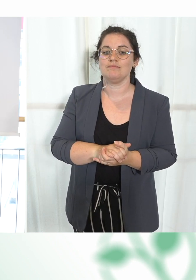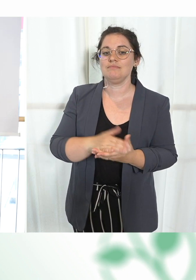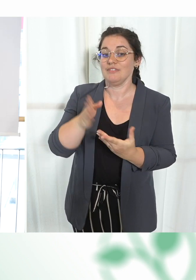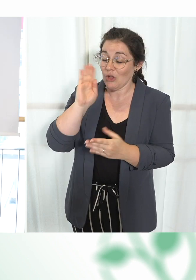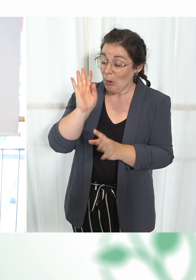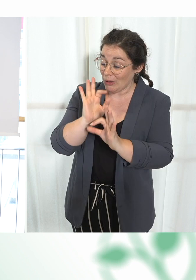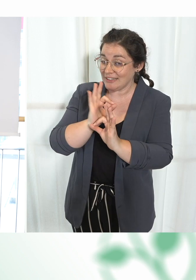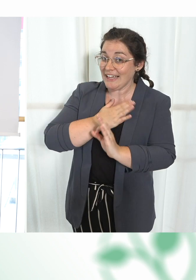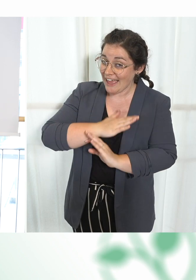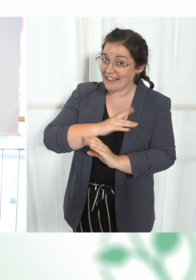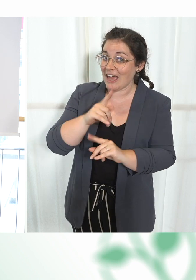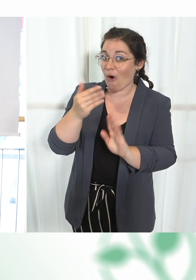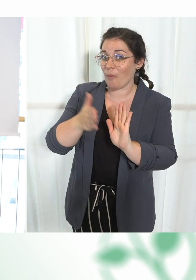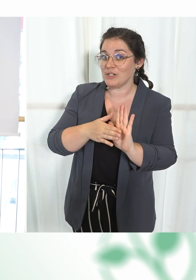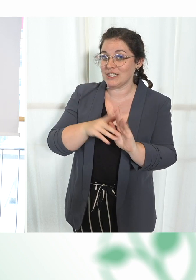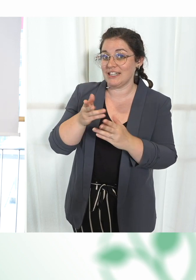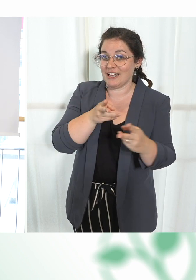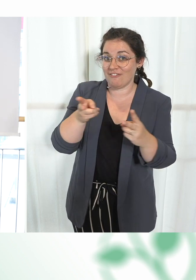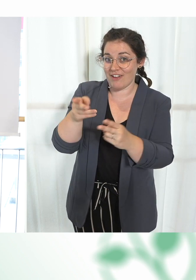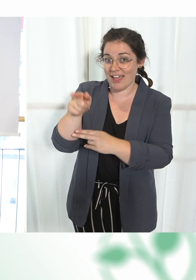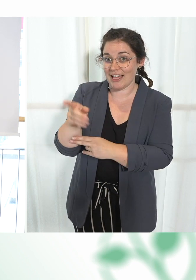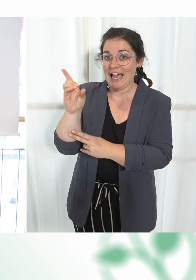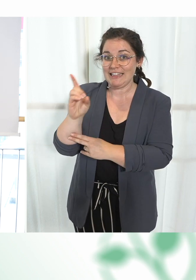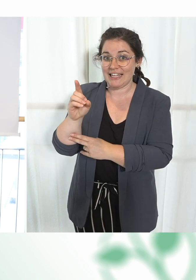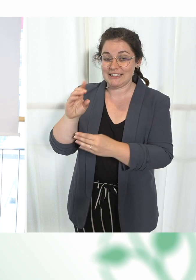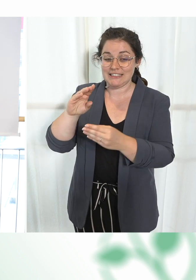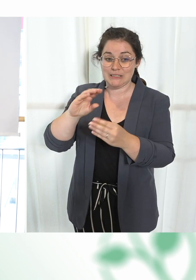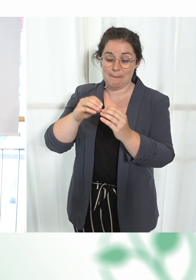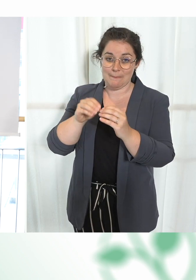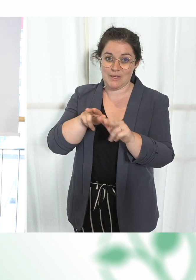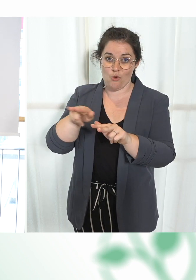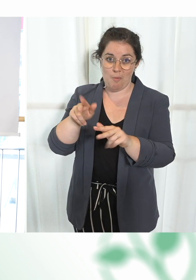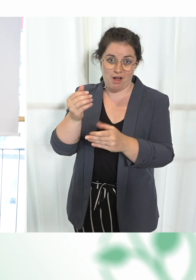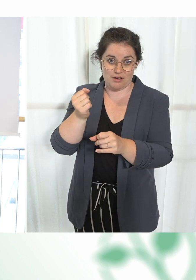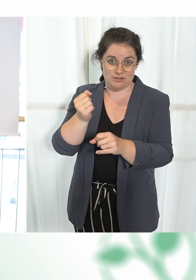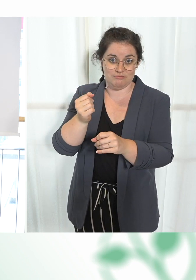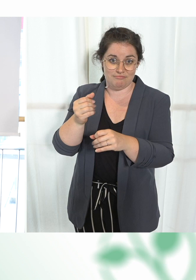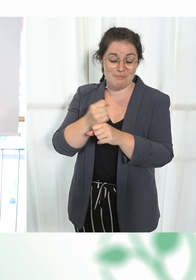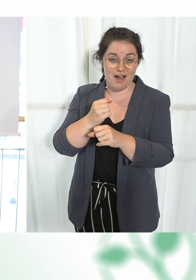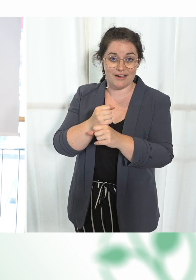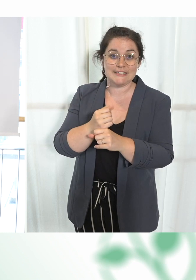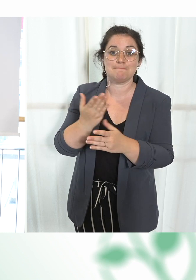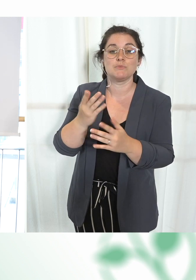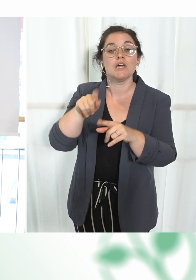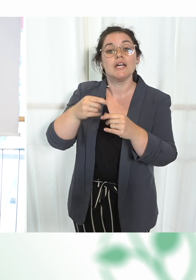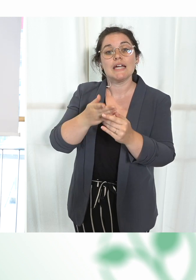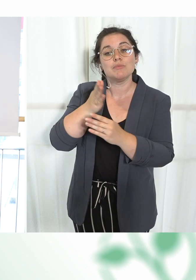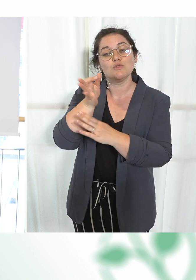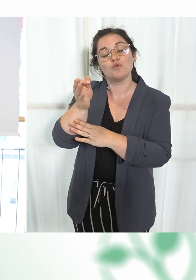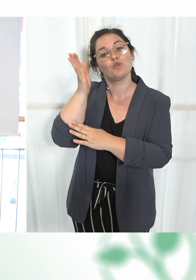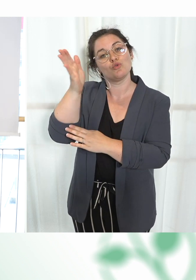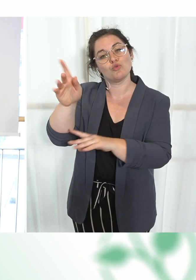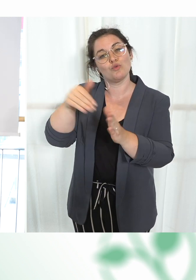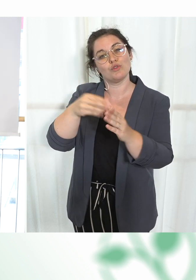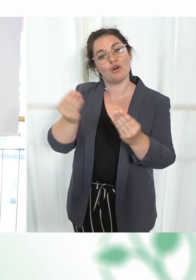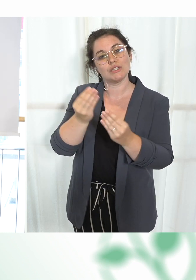natürlich gerne und bestätigt auch den Weg, den Dance Biomarkt eingeschlagen hat. Gibt es für die Zukunft noch Dinge, die